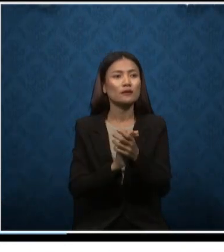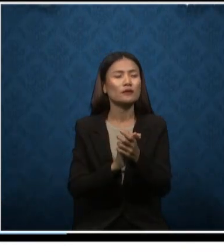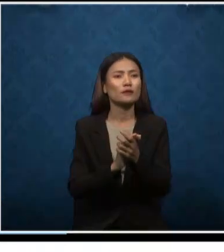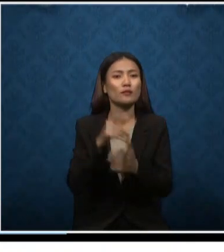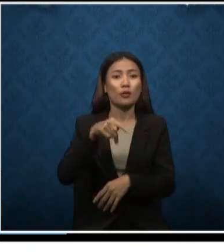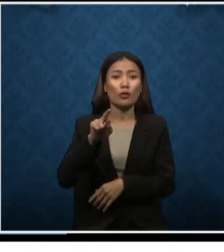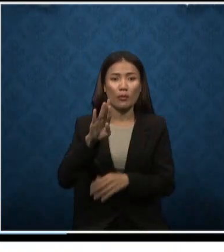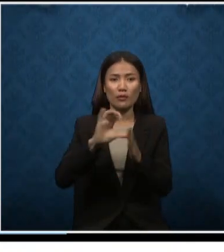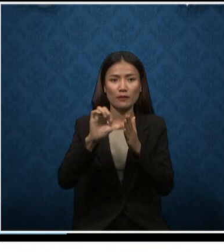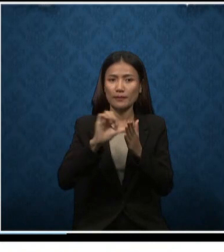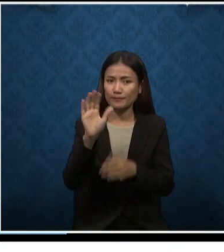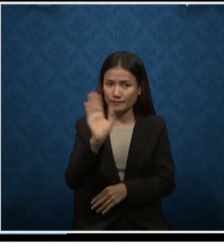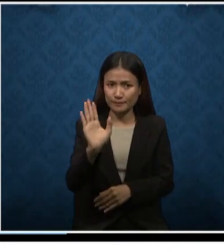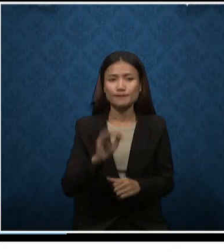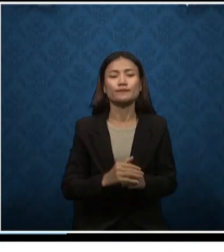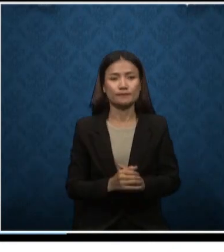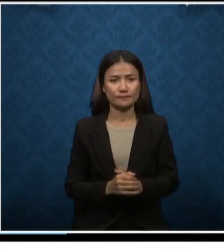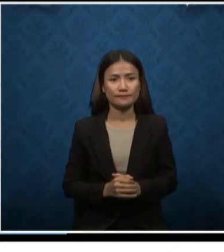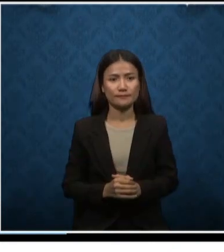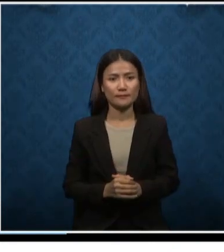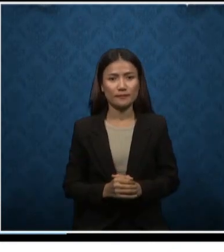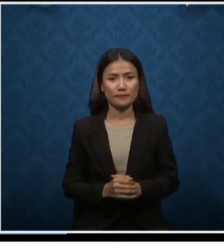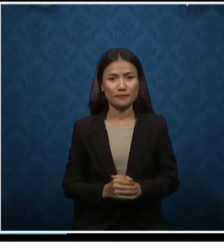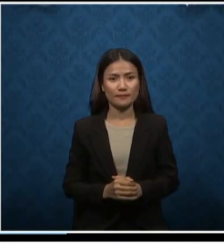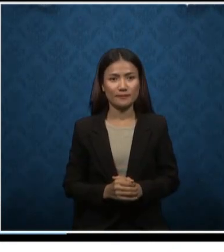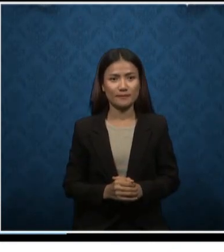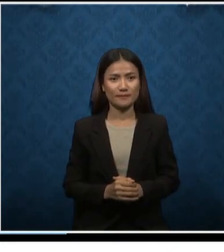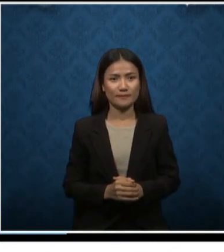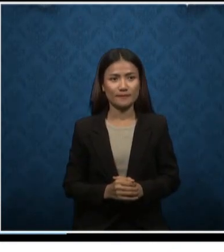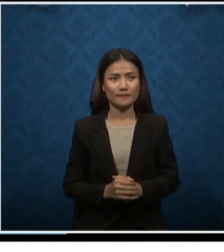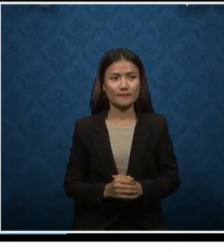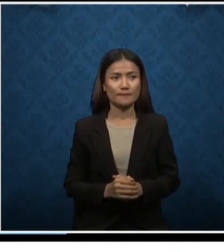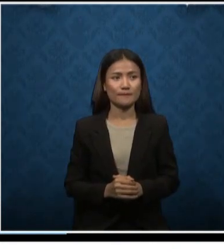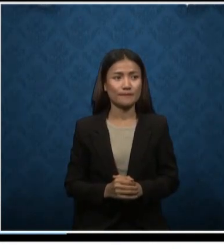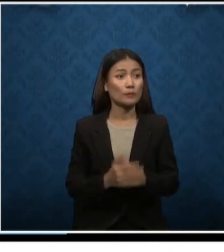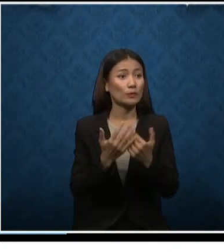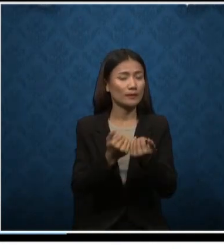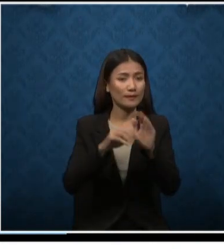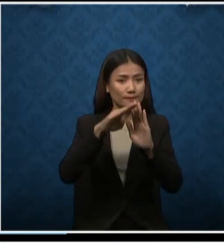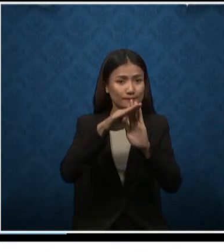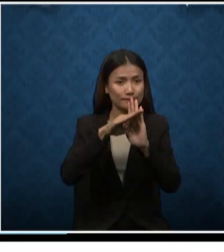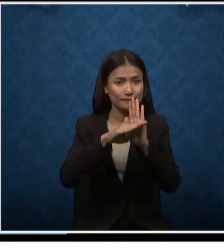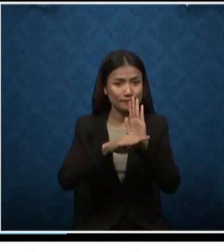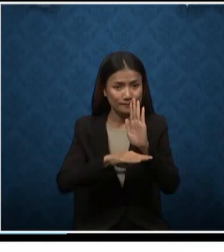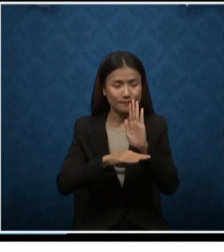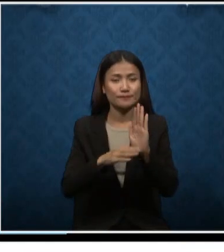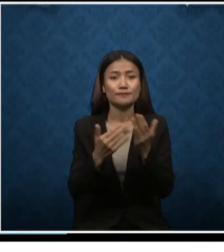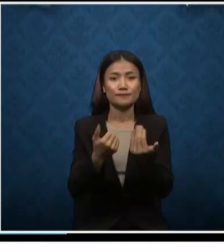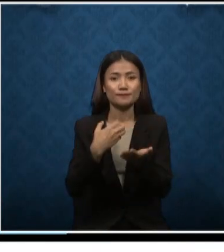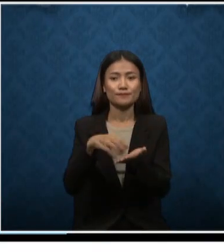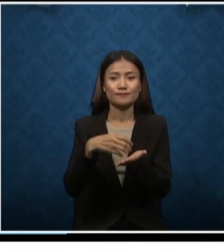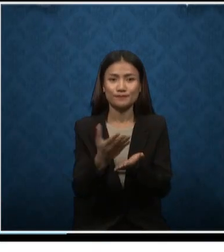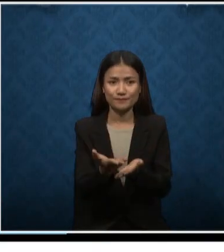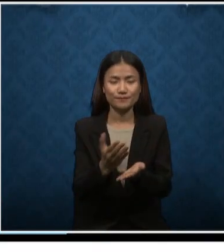ใดทั้งนี้ในรายละเอียดผมขอกราบเรียนท่านประธาน